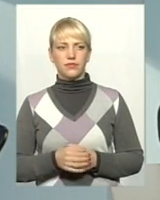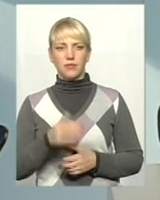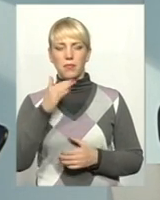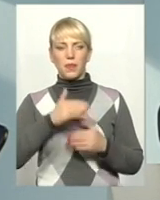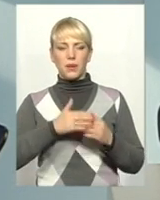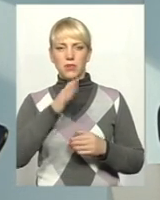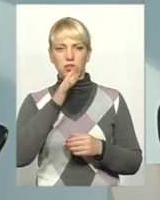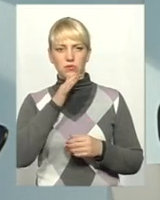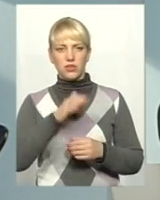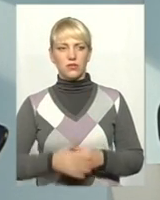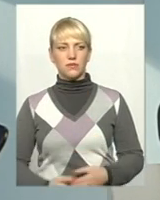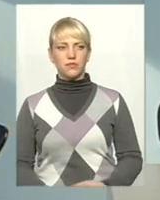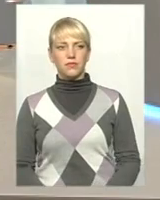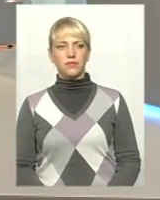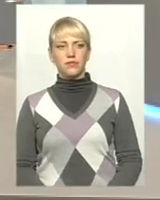найближчим часом.